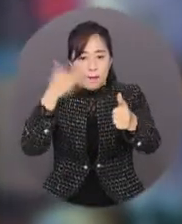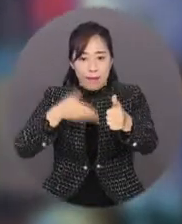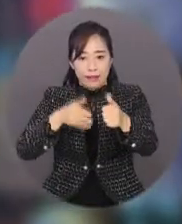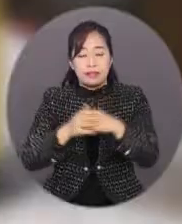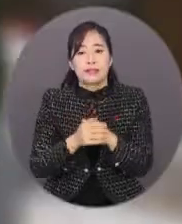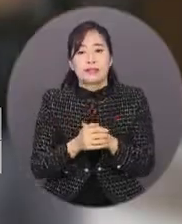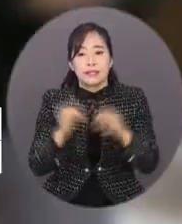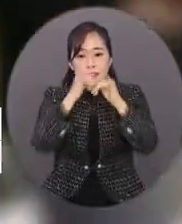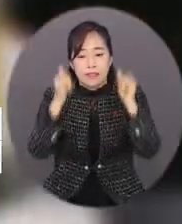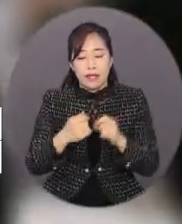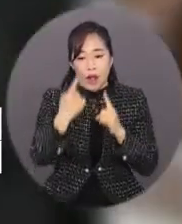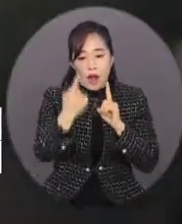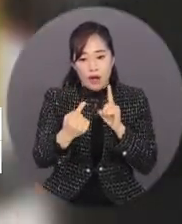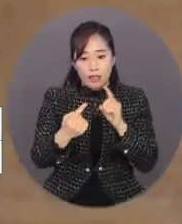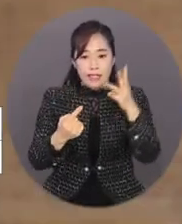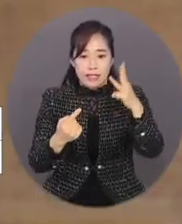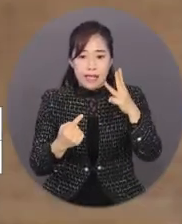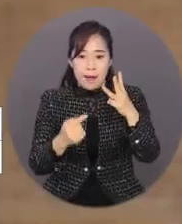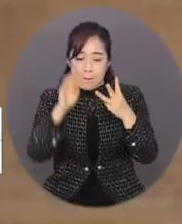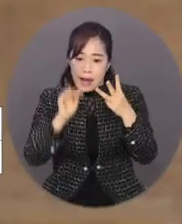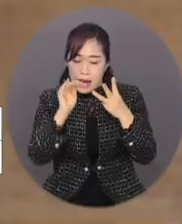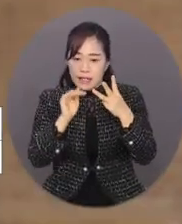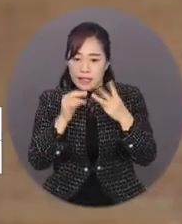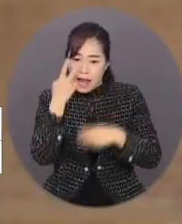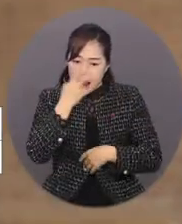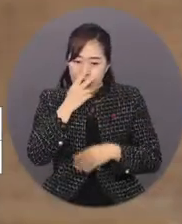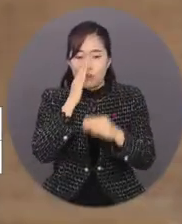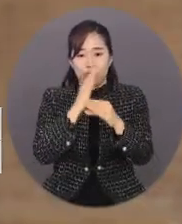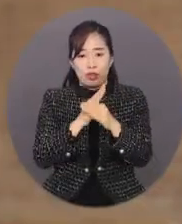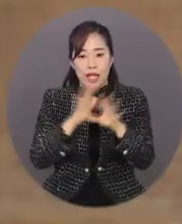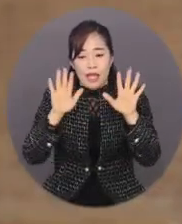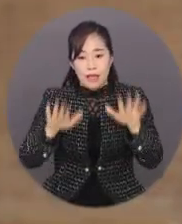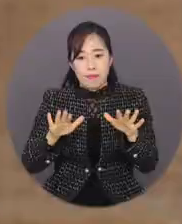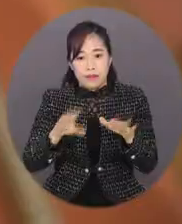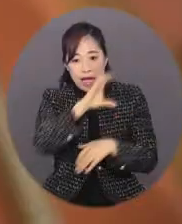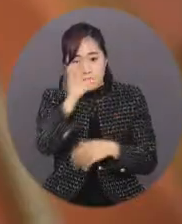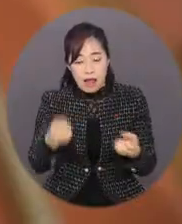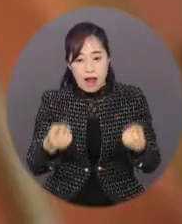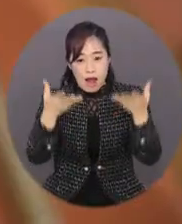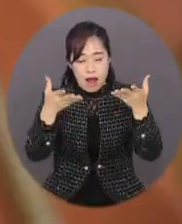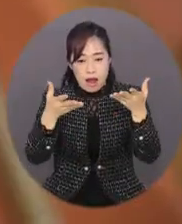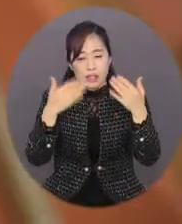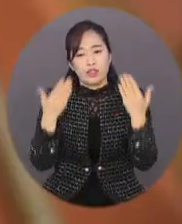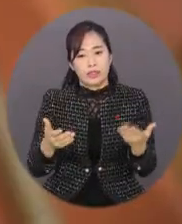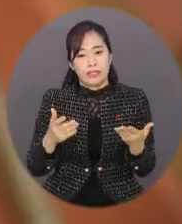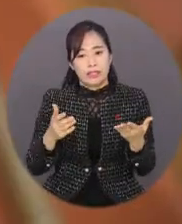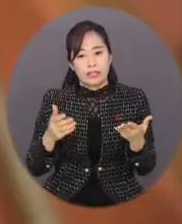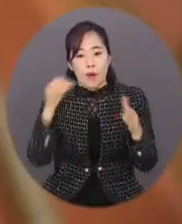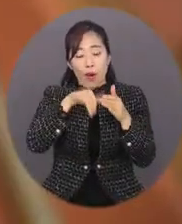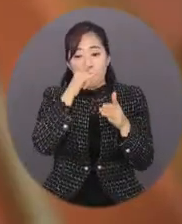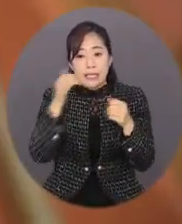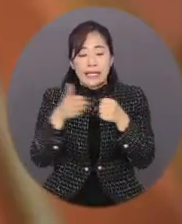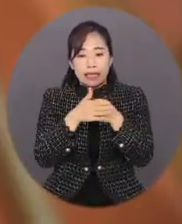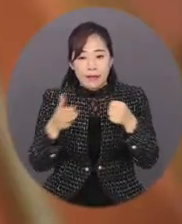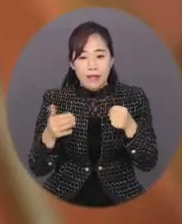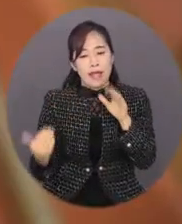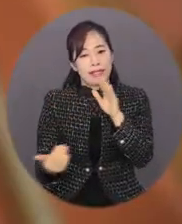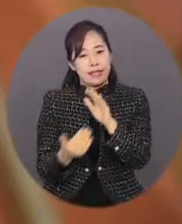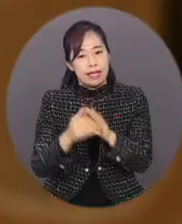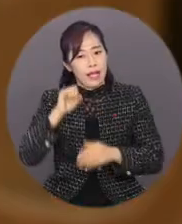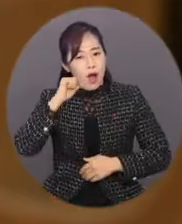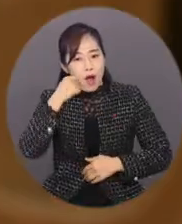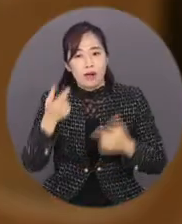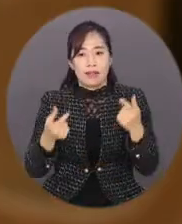거리두기 3단계 격상을 검토하고 있는 가운데 이번 주 성탄절 연휴가 들어있어 코로나 확산의 최대 고비가 될